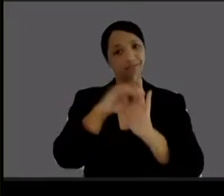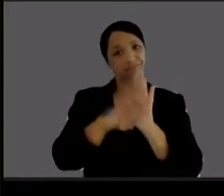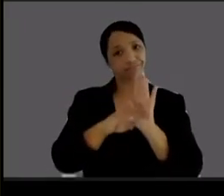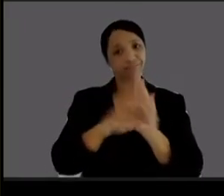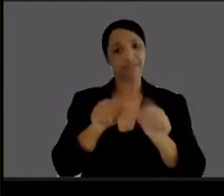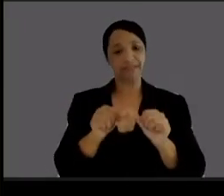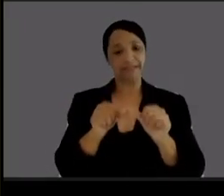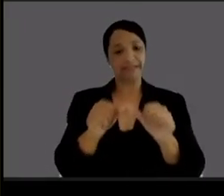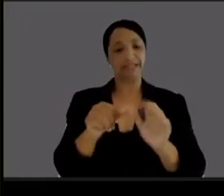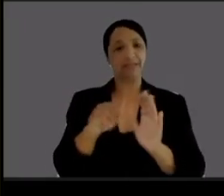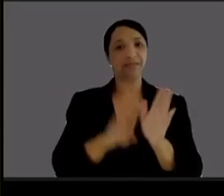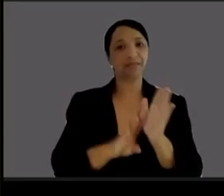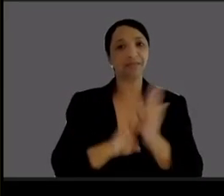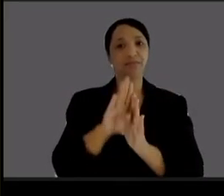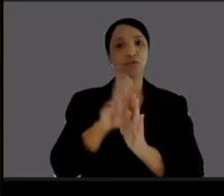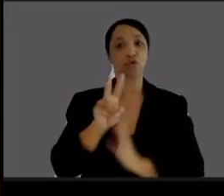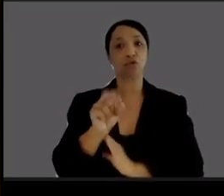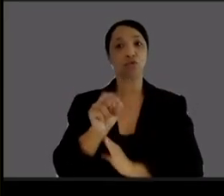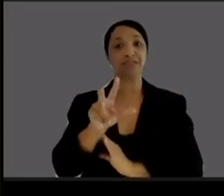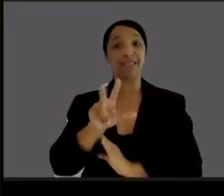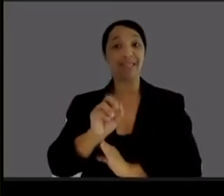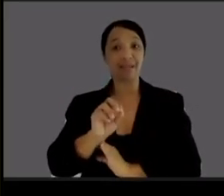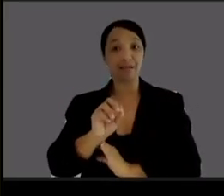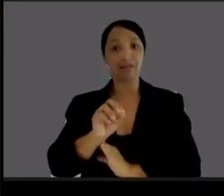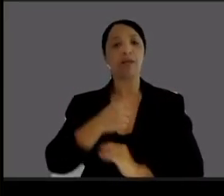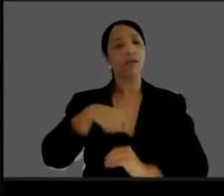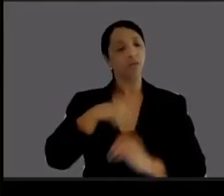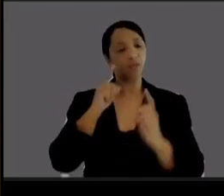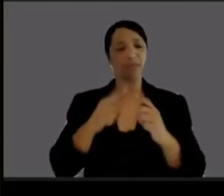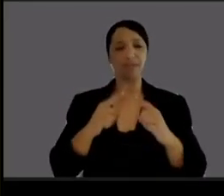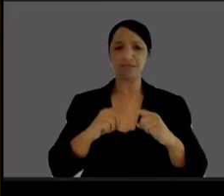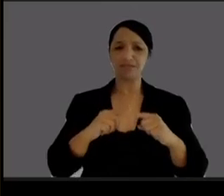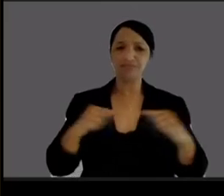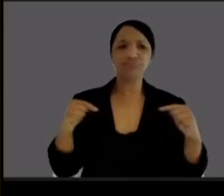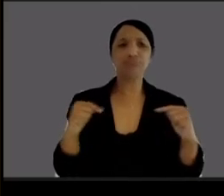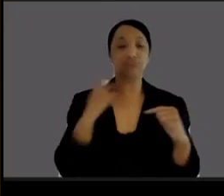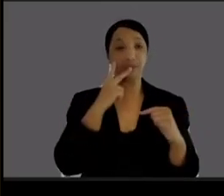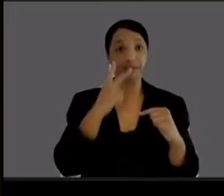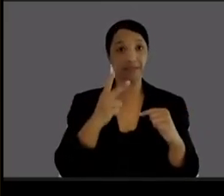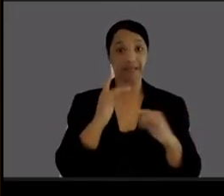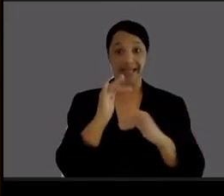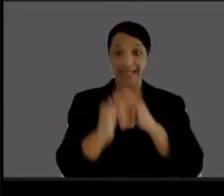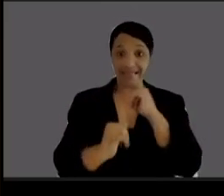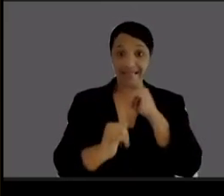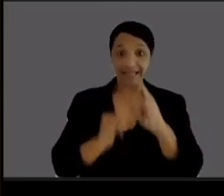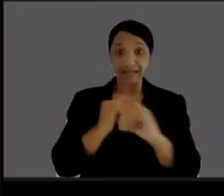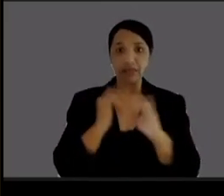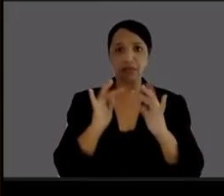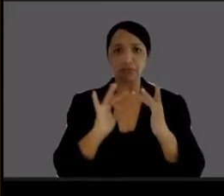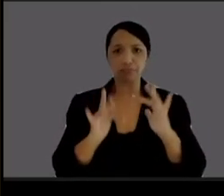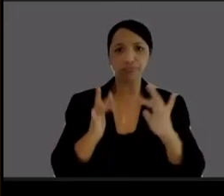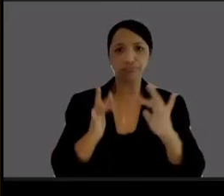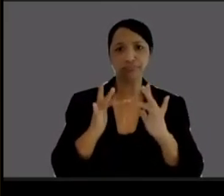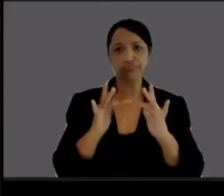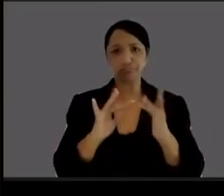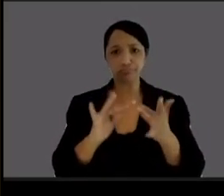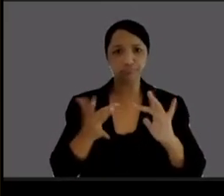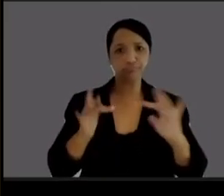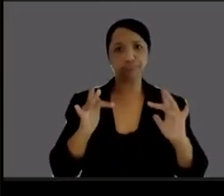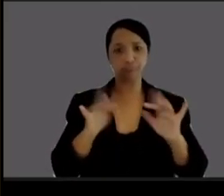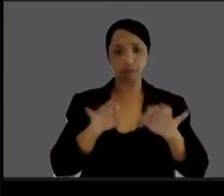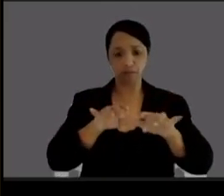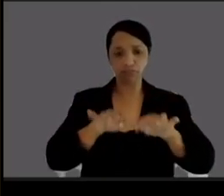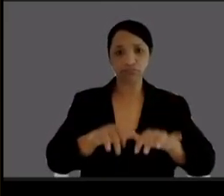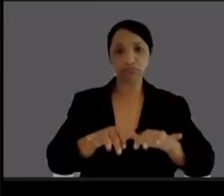sdgsのこの目標というのを達成しなければなりません非常に複雑なあそれは状況でありますけれども